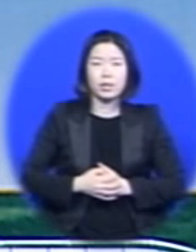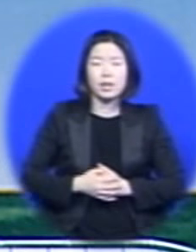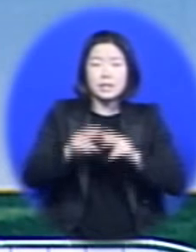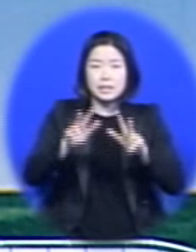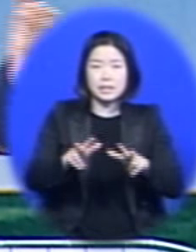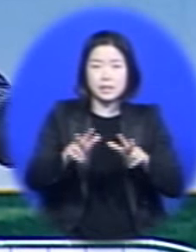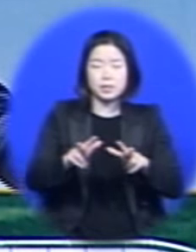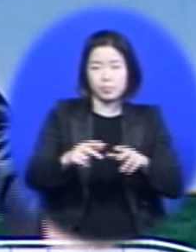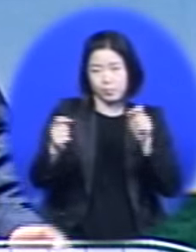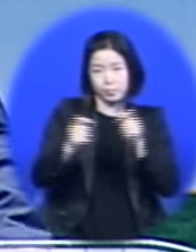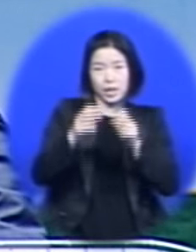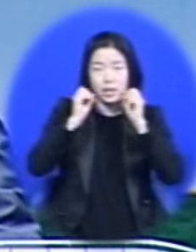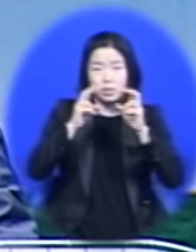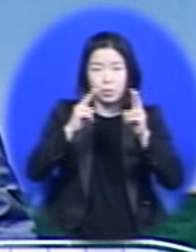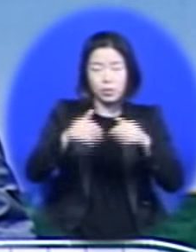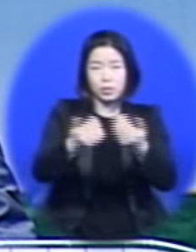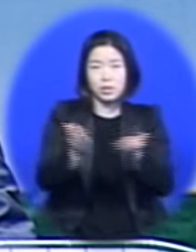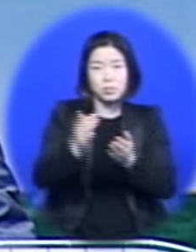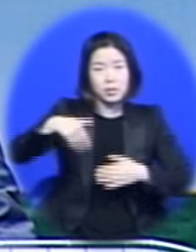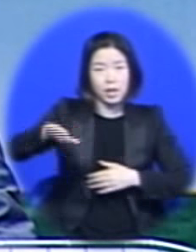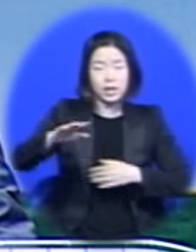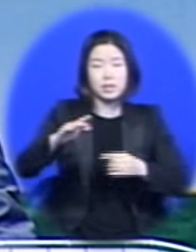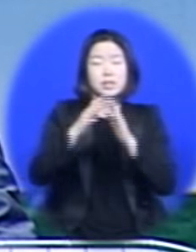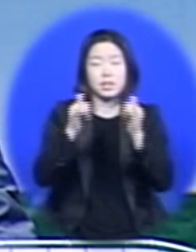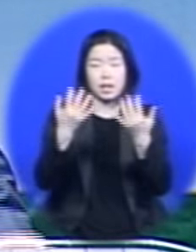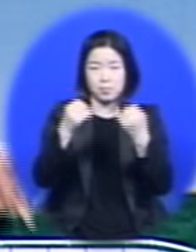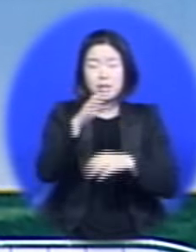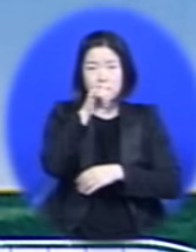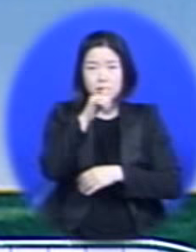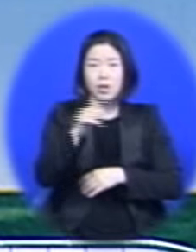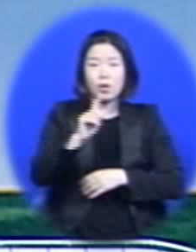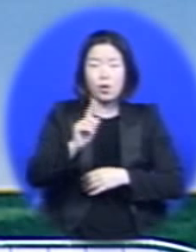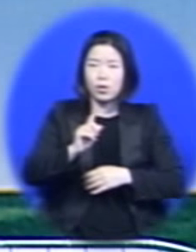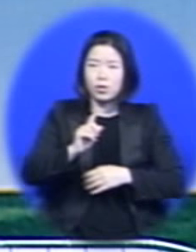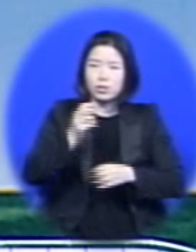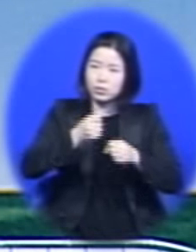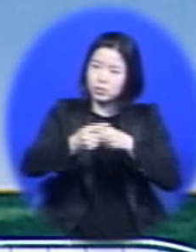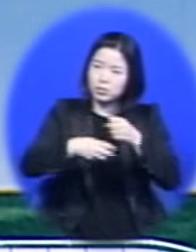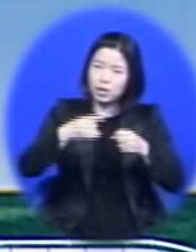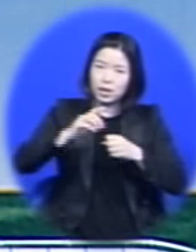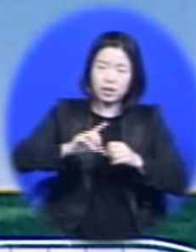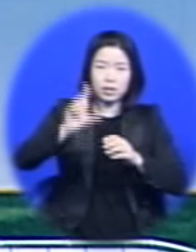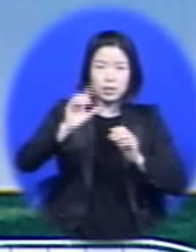지금 단기 선교를 나가 있는 교우들이 많은데 어느 행가 단기